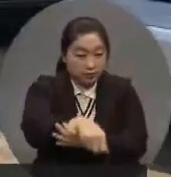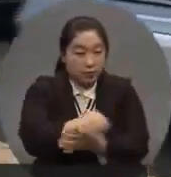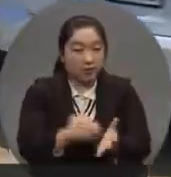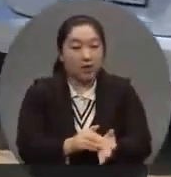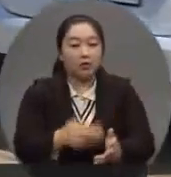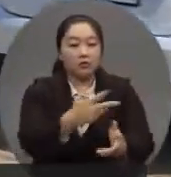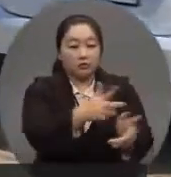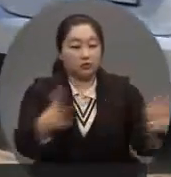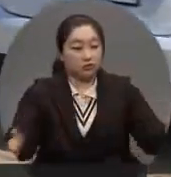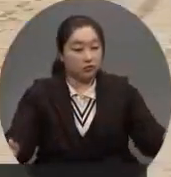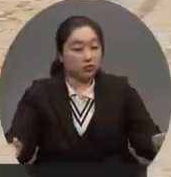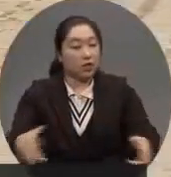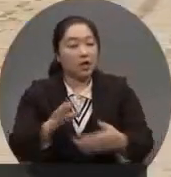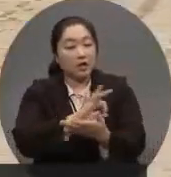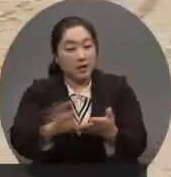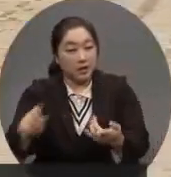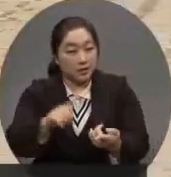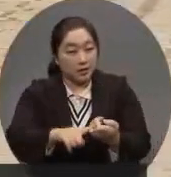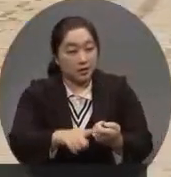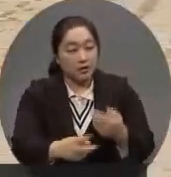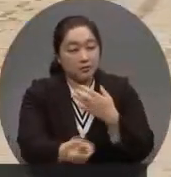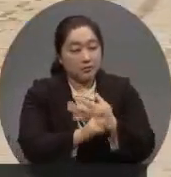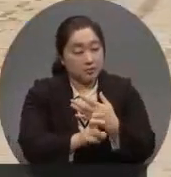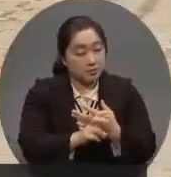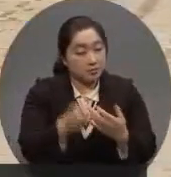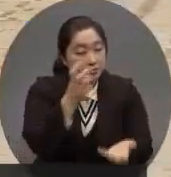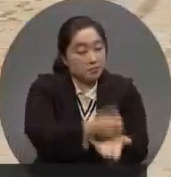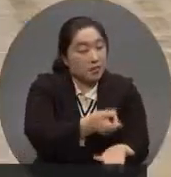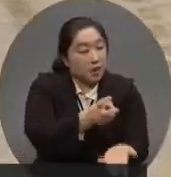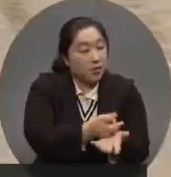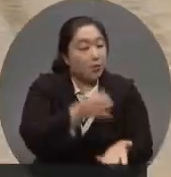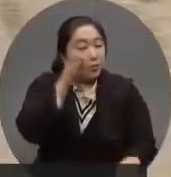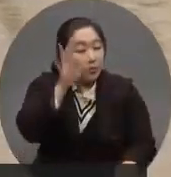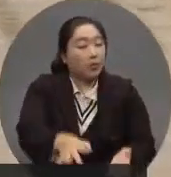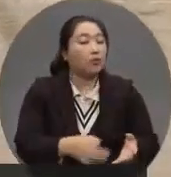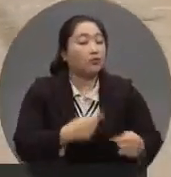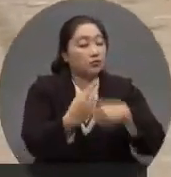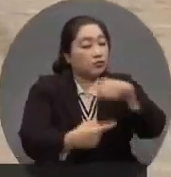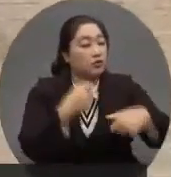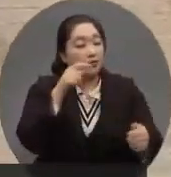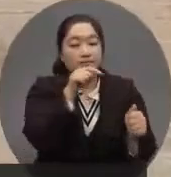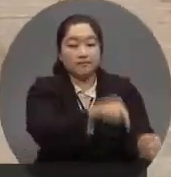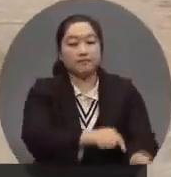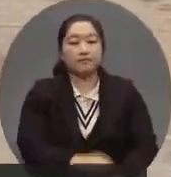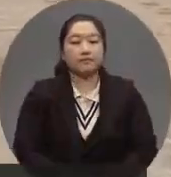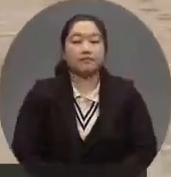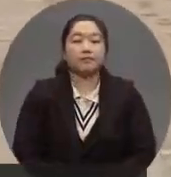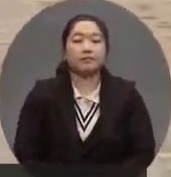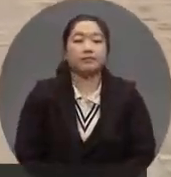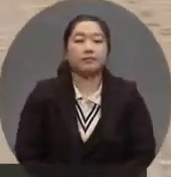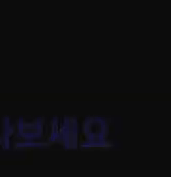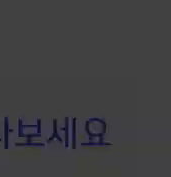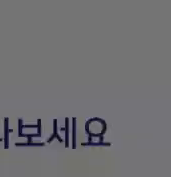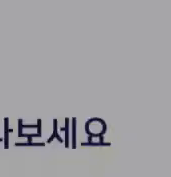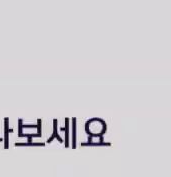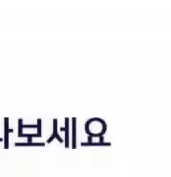주차 공간으로 사용한 것과 관련해 법에 따라 운영하라고 지적했습니다 MBC 뉴스 김대웅